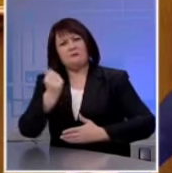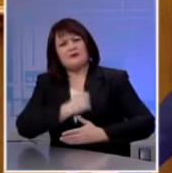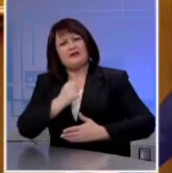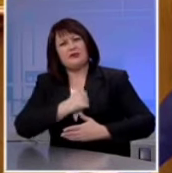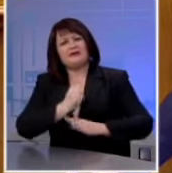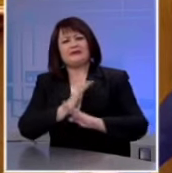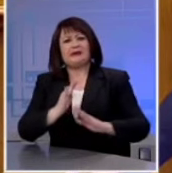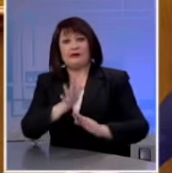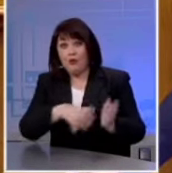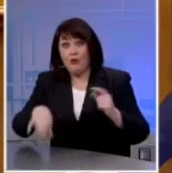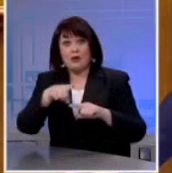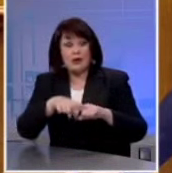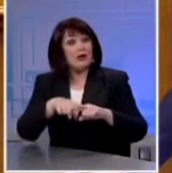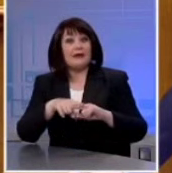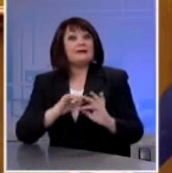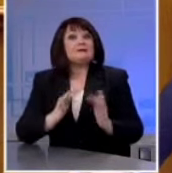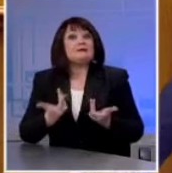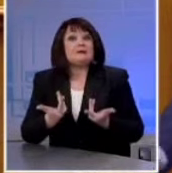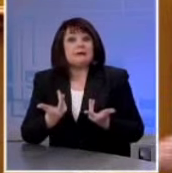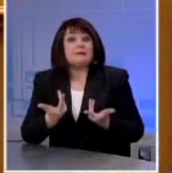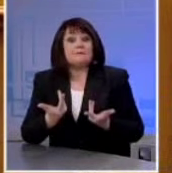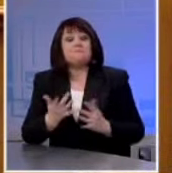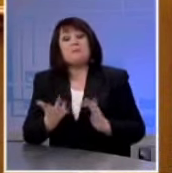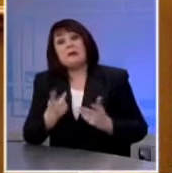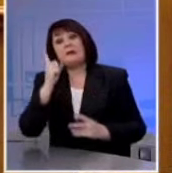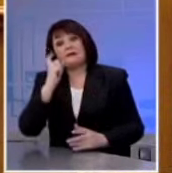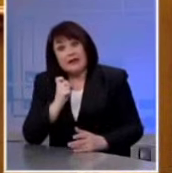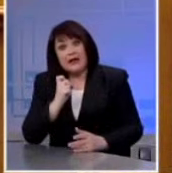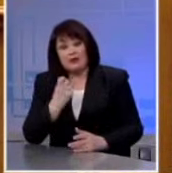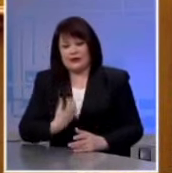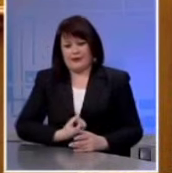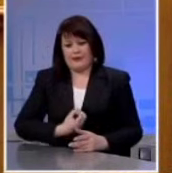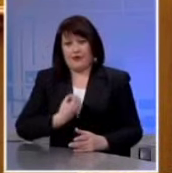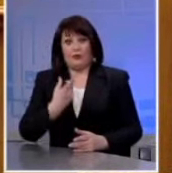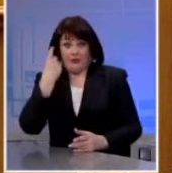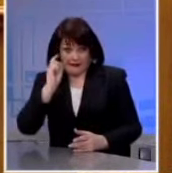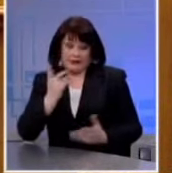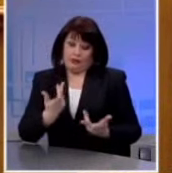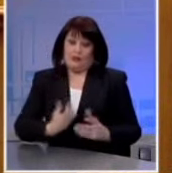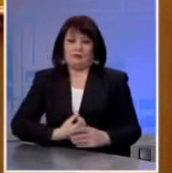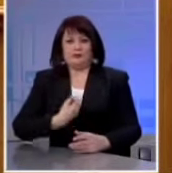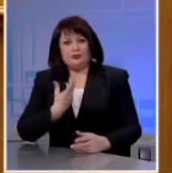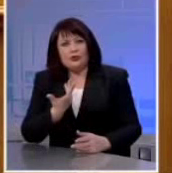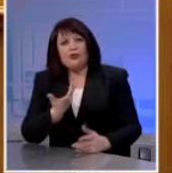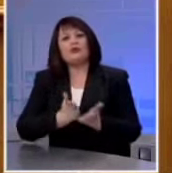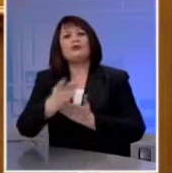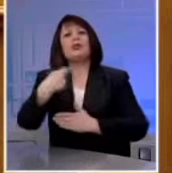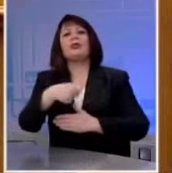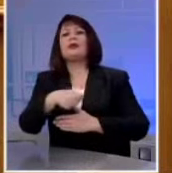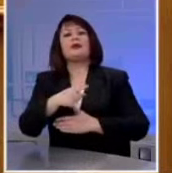όλοι σε αυτή τη χώρα είτε γνωρίζουν είτε διαισθάνονται ότι η δικαιοσύνη